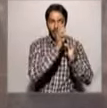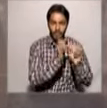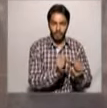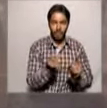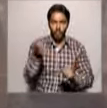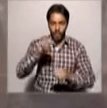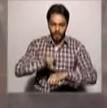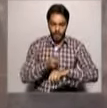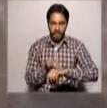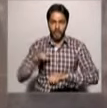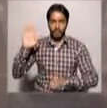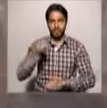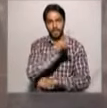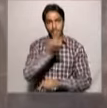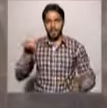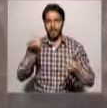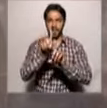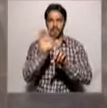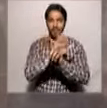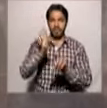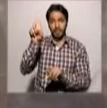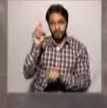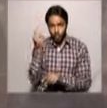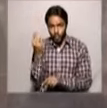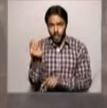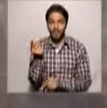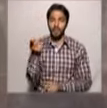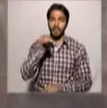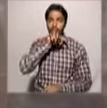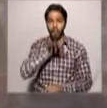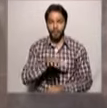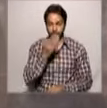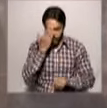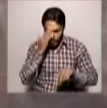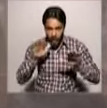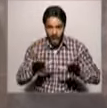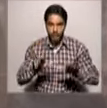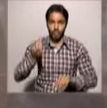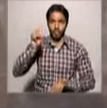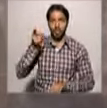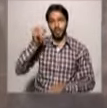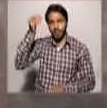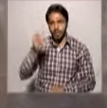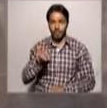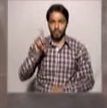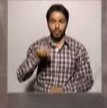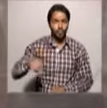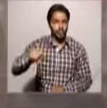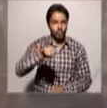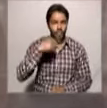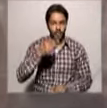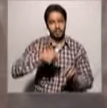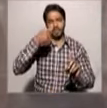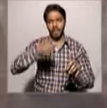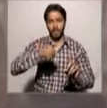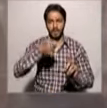إلا الله وحده لا شريك له، ونشهد أن محمدا عبد الله ورسوله. اللهم صل على محمد وعلى آل محمد كما صليت على